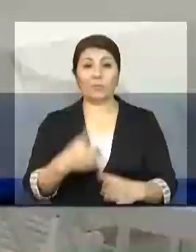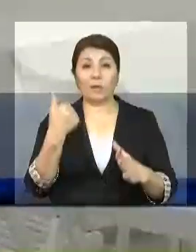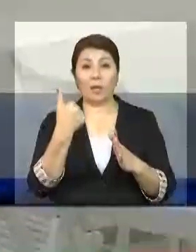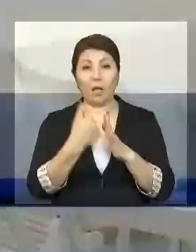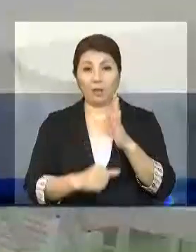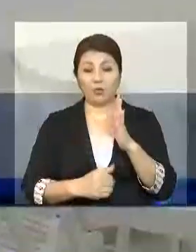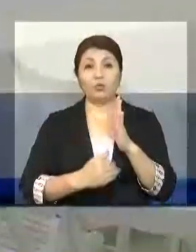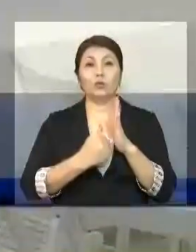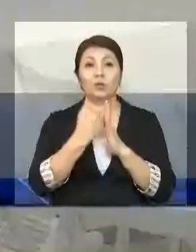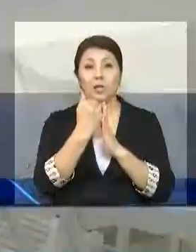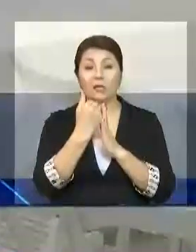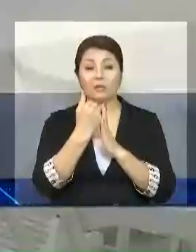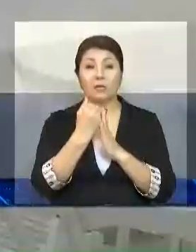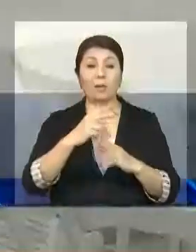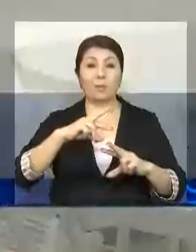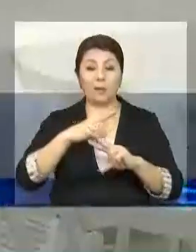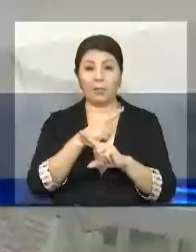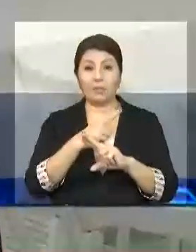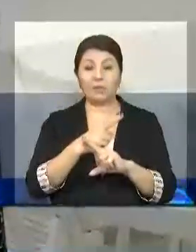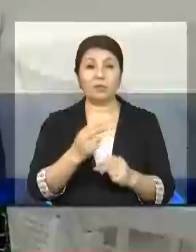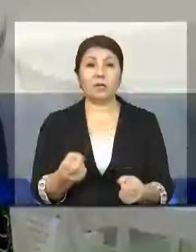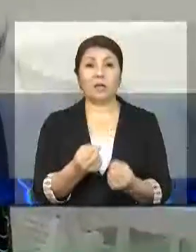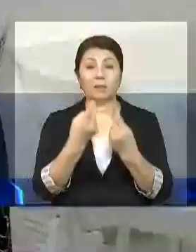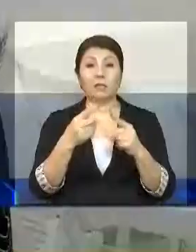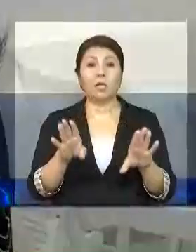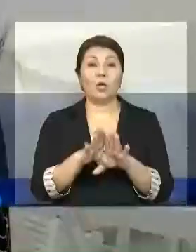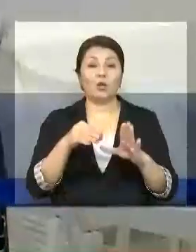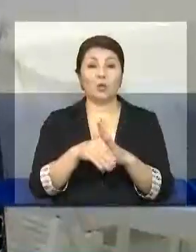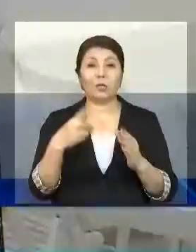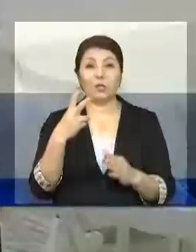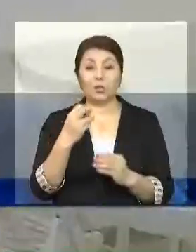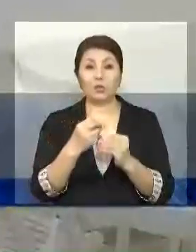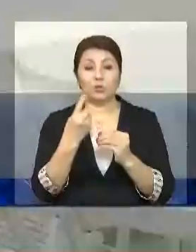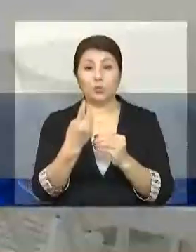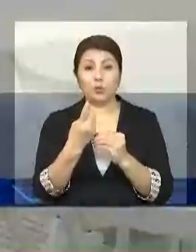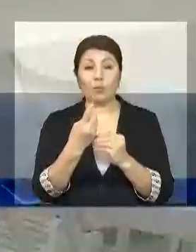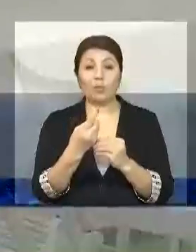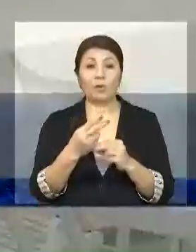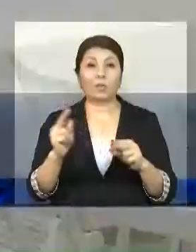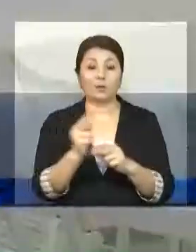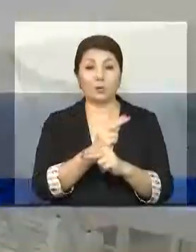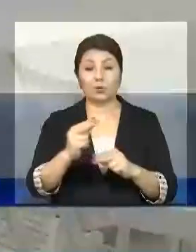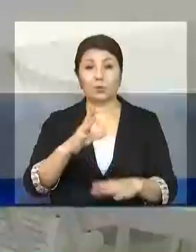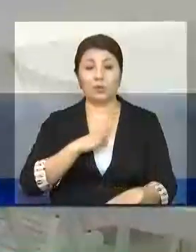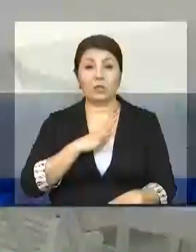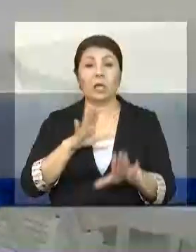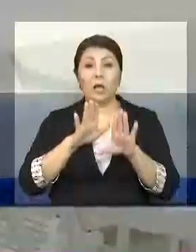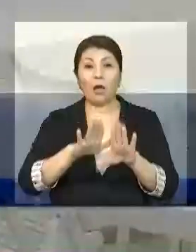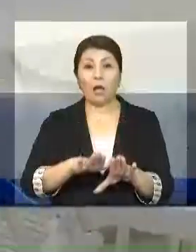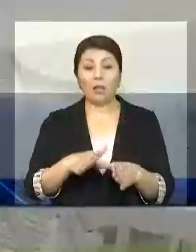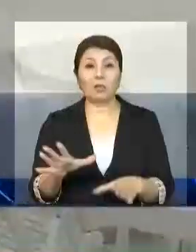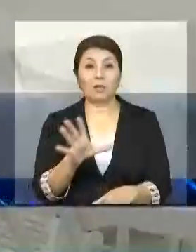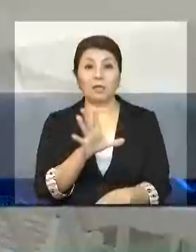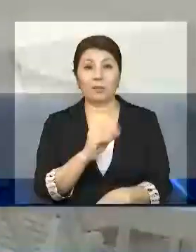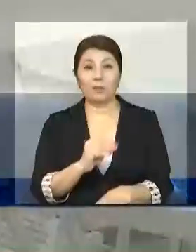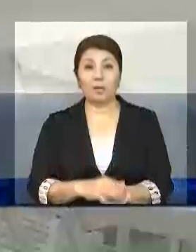600-ден астам қателіктер анықталды. Соның қазір 211-і түзетілмей отыр. Қалғандарының барлығы